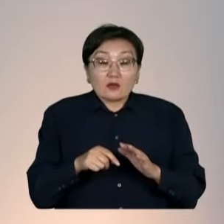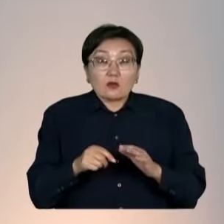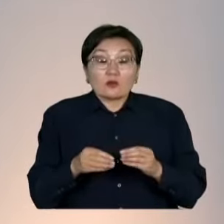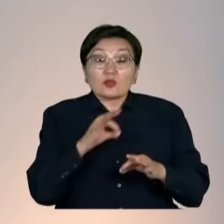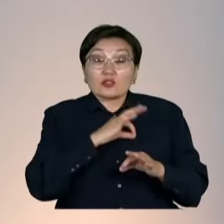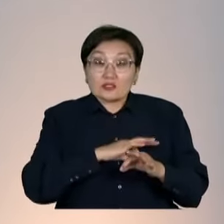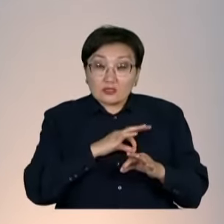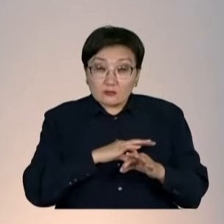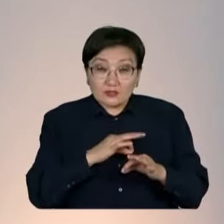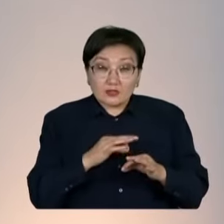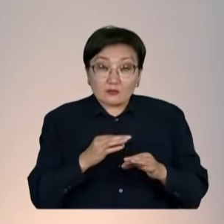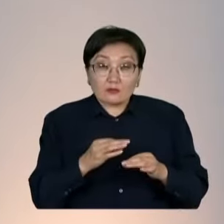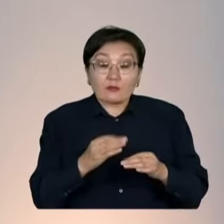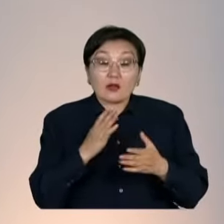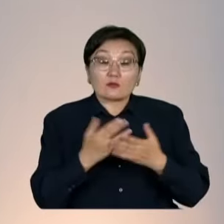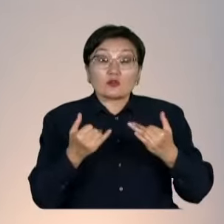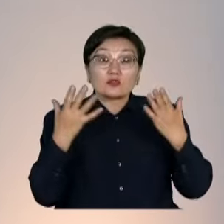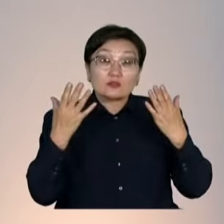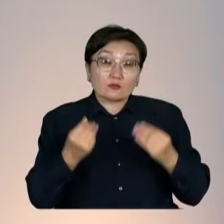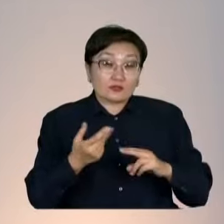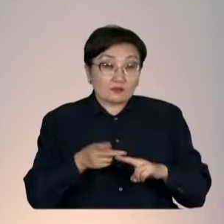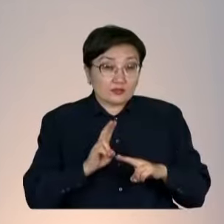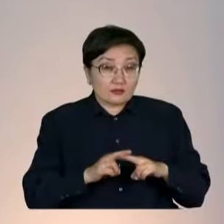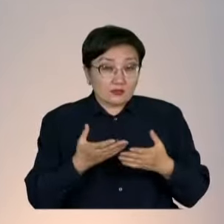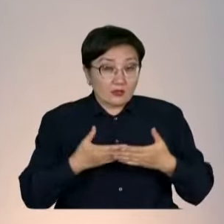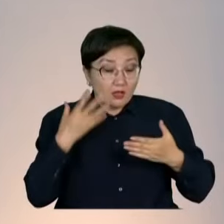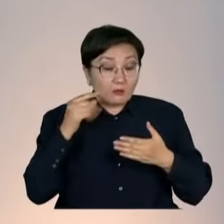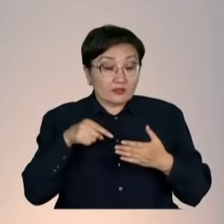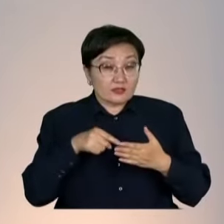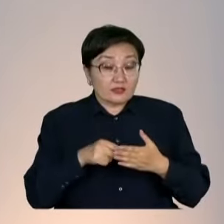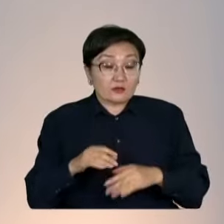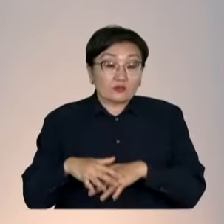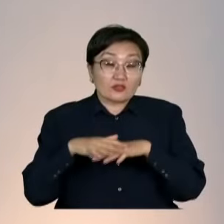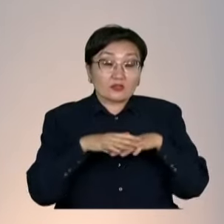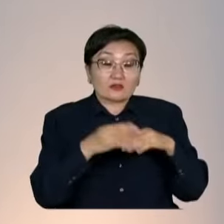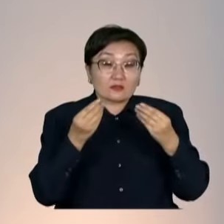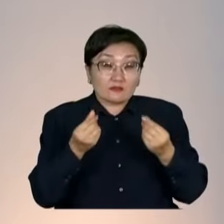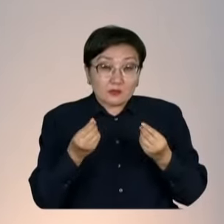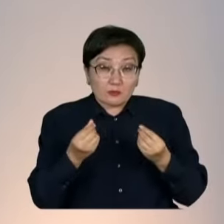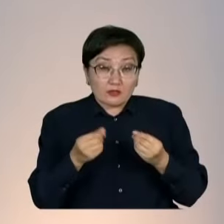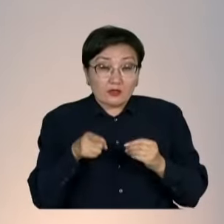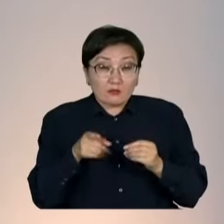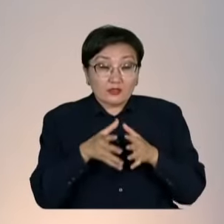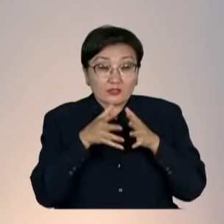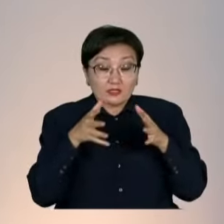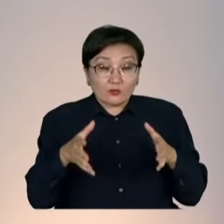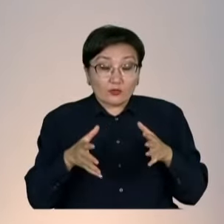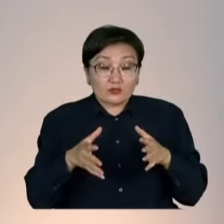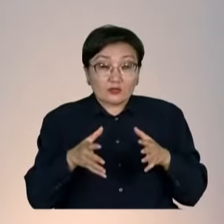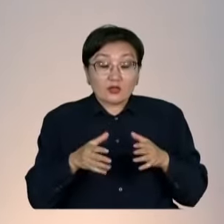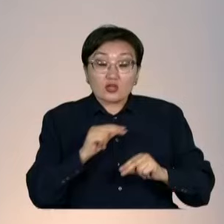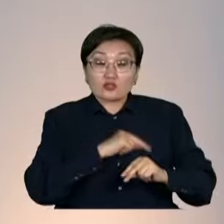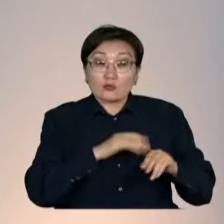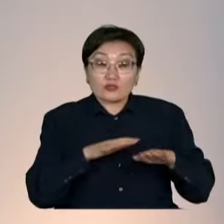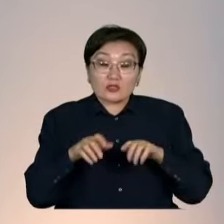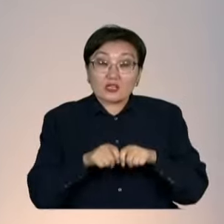қаражаттар құйылып жатыр қазіргі таңда. Ол дегеніміз біздің Алматы қаласындағы инвестициялар мыңдаған астам жұмыс